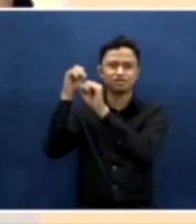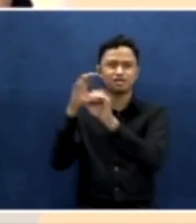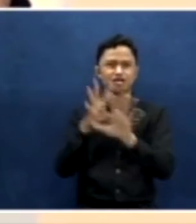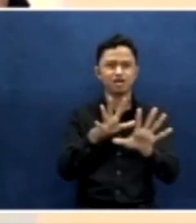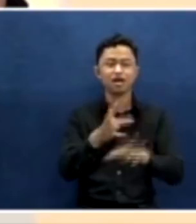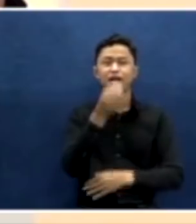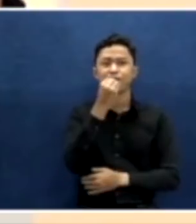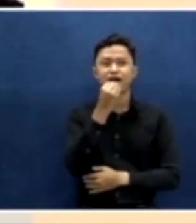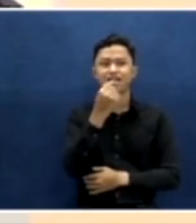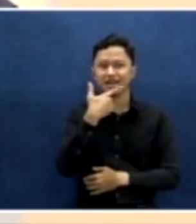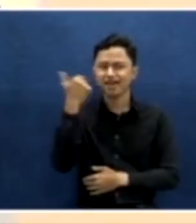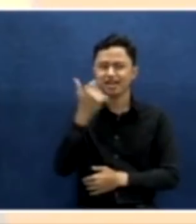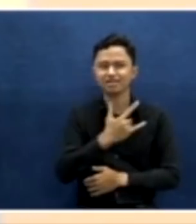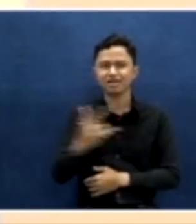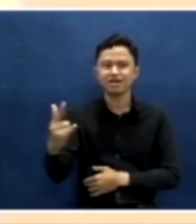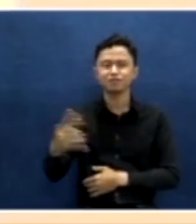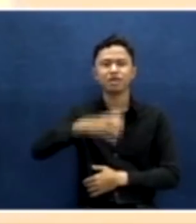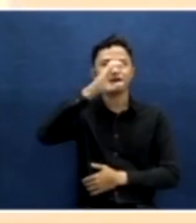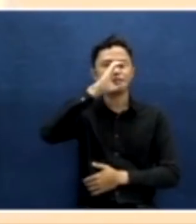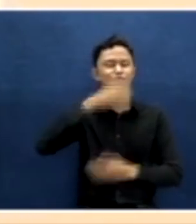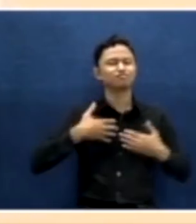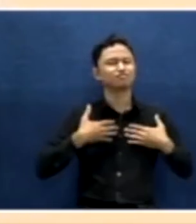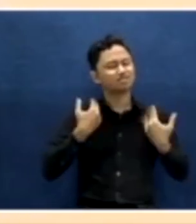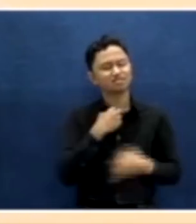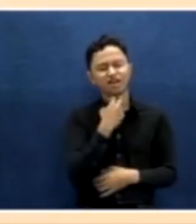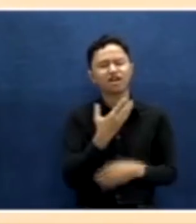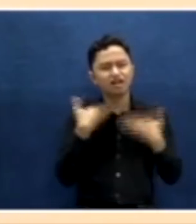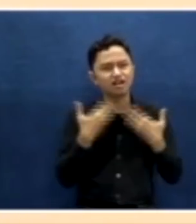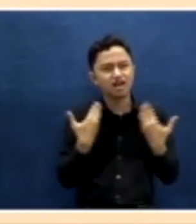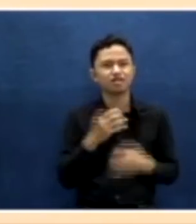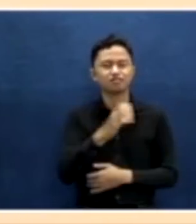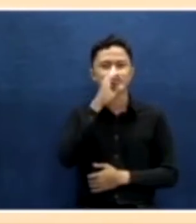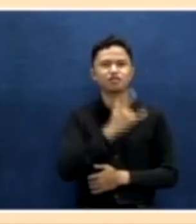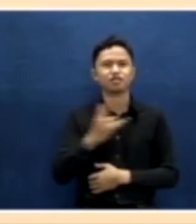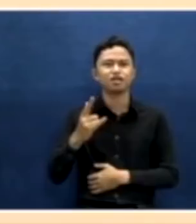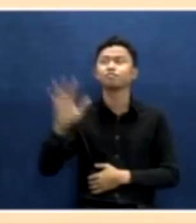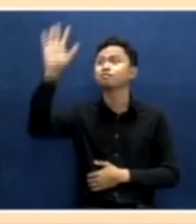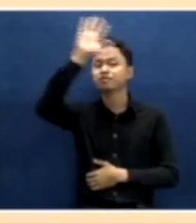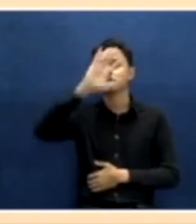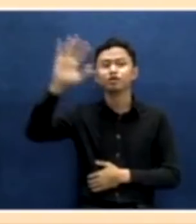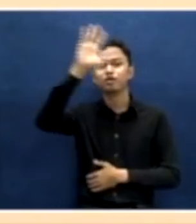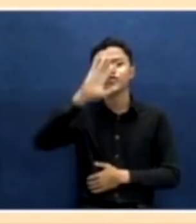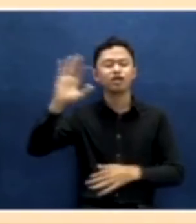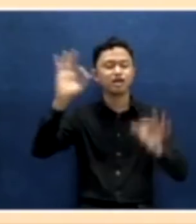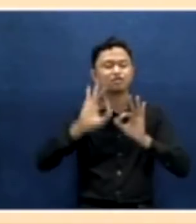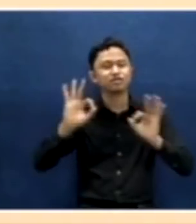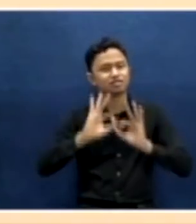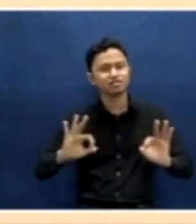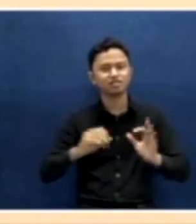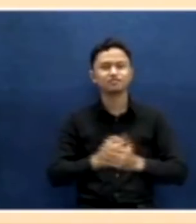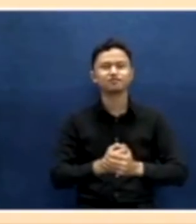tetap kita cicipi dengan lezat minuman terasa menyegarkan di kerongkongan kita udara bersih masih kita hirup dan